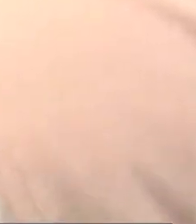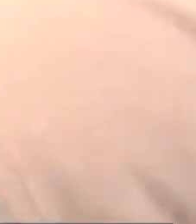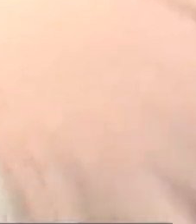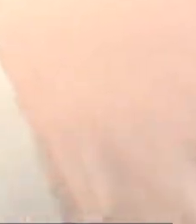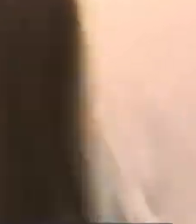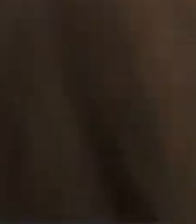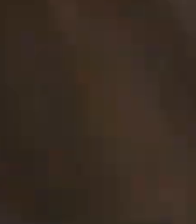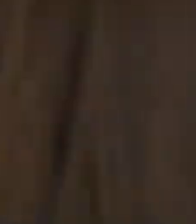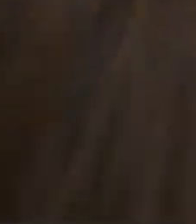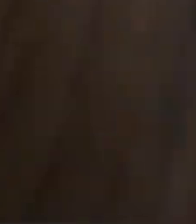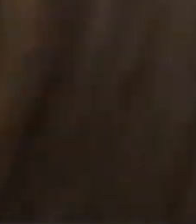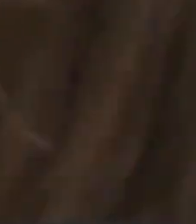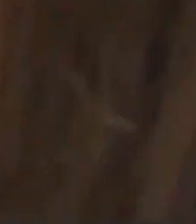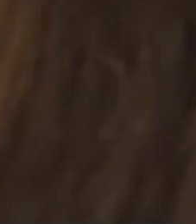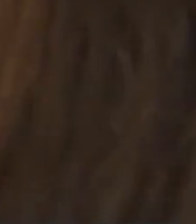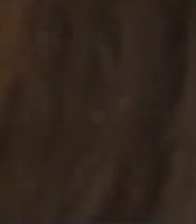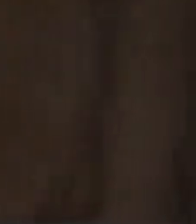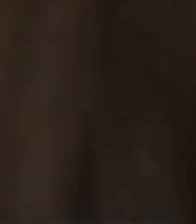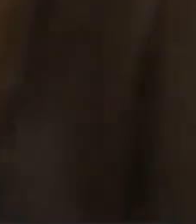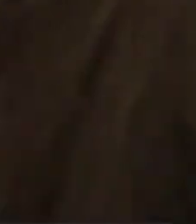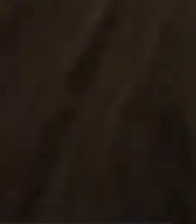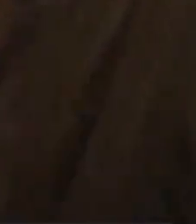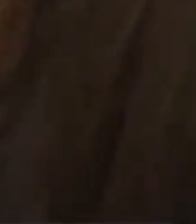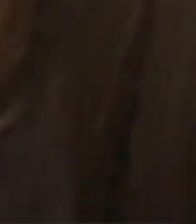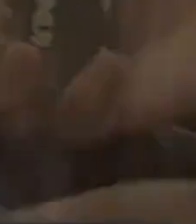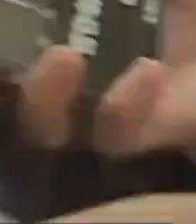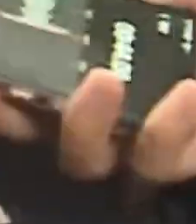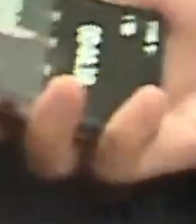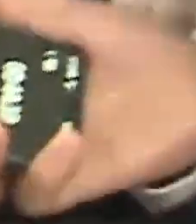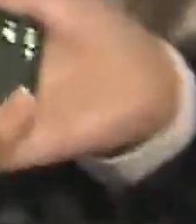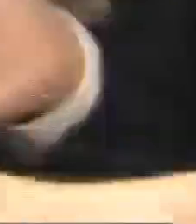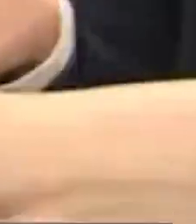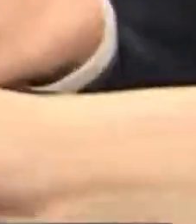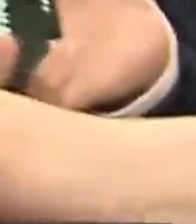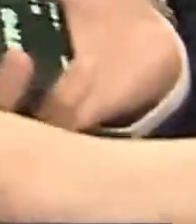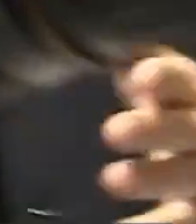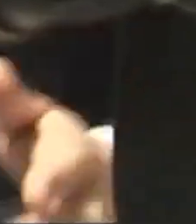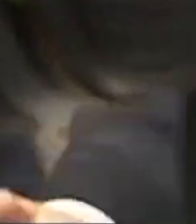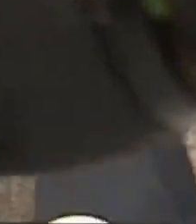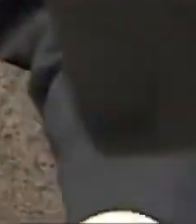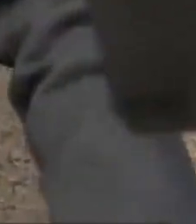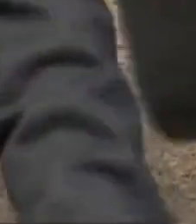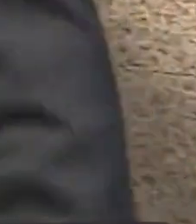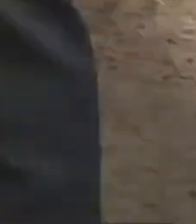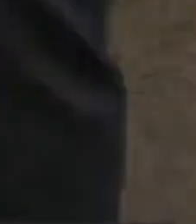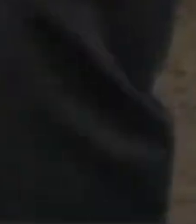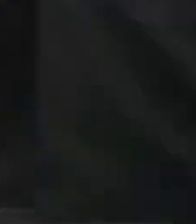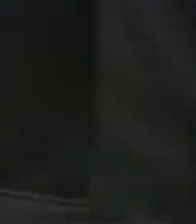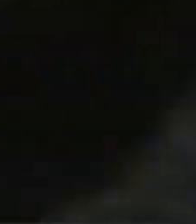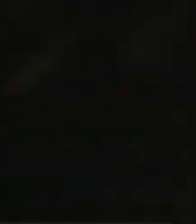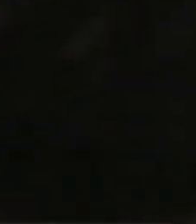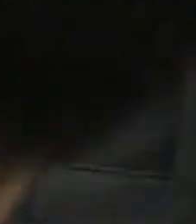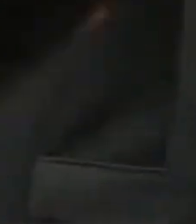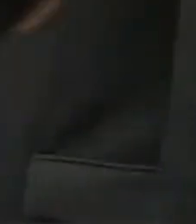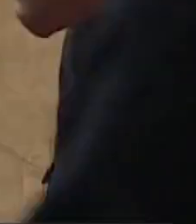안에서 어떤 일이 고성이 좀 586 용태론 관련해서 안에서 고성이